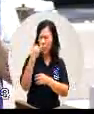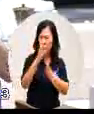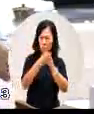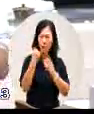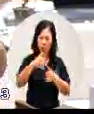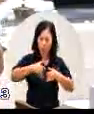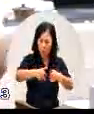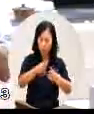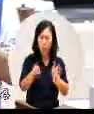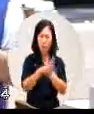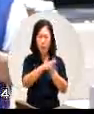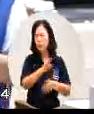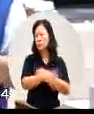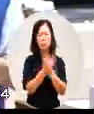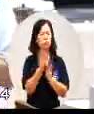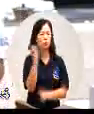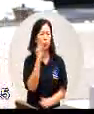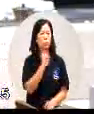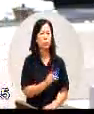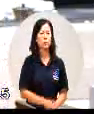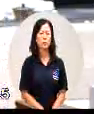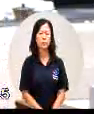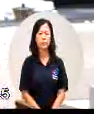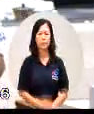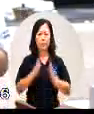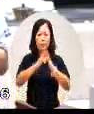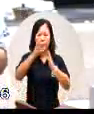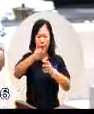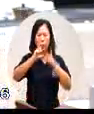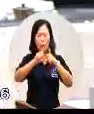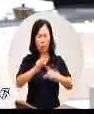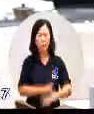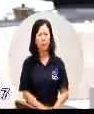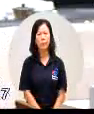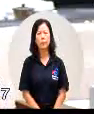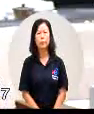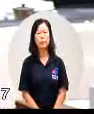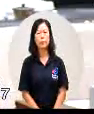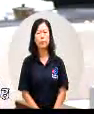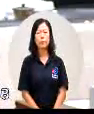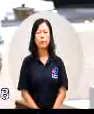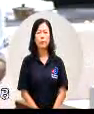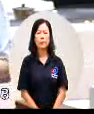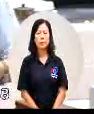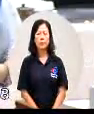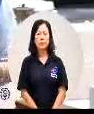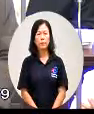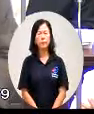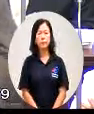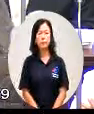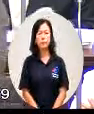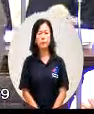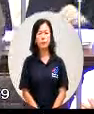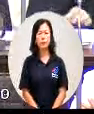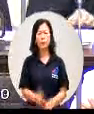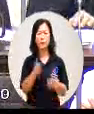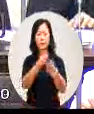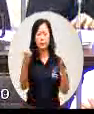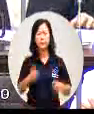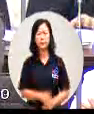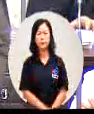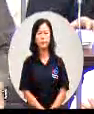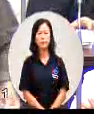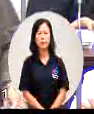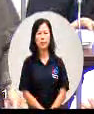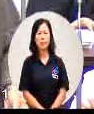讲也未通。哦，市长，请回复一下哈。 那请等下嘞。 多谢。谢